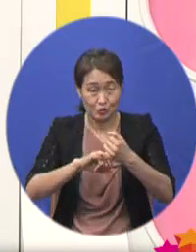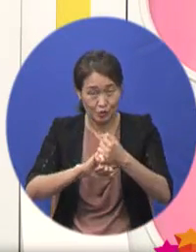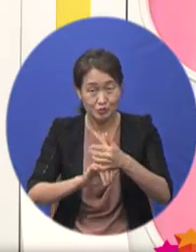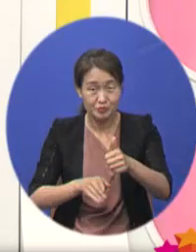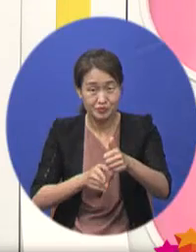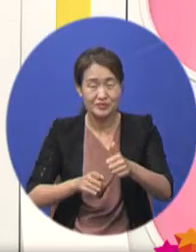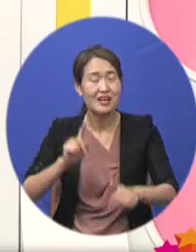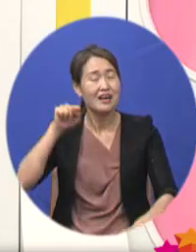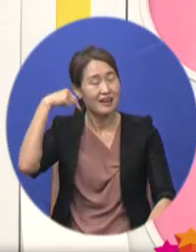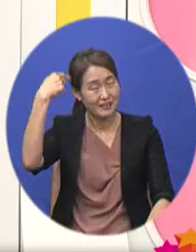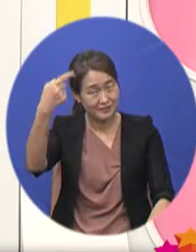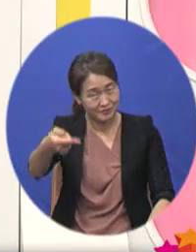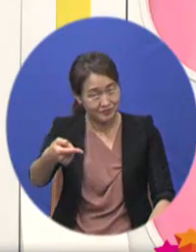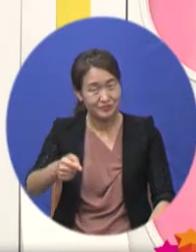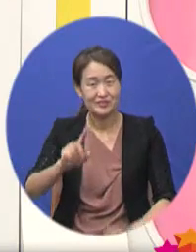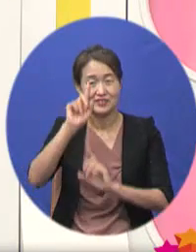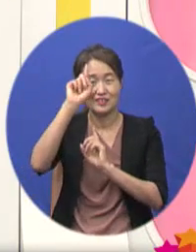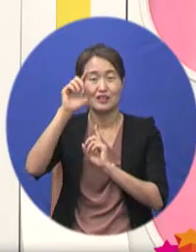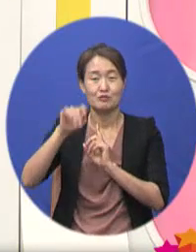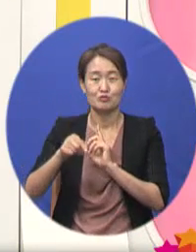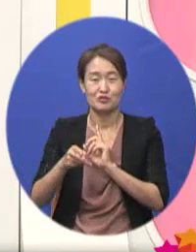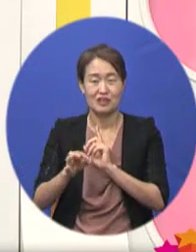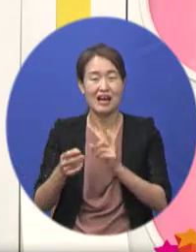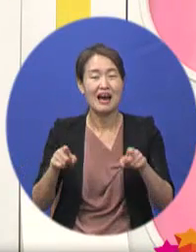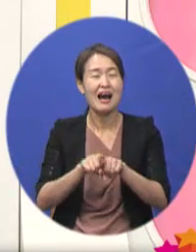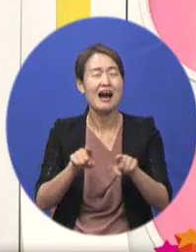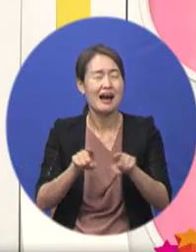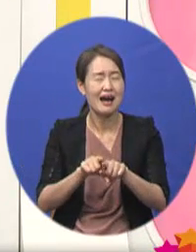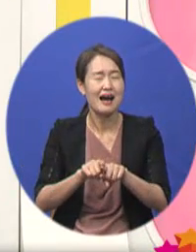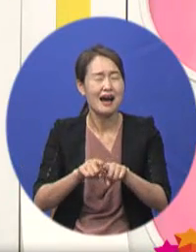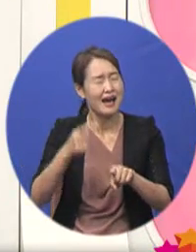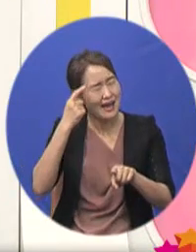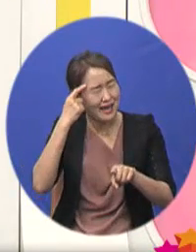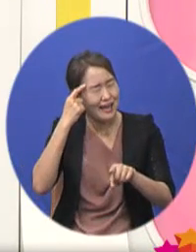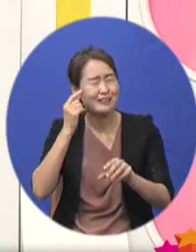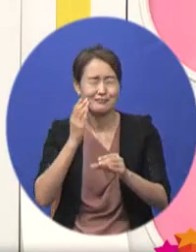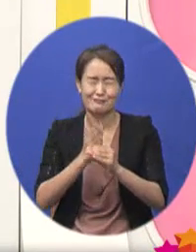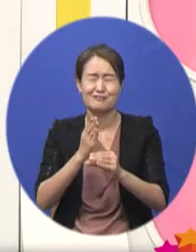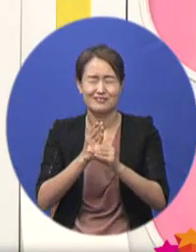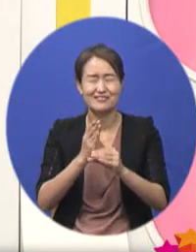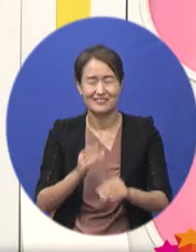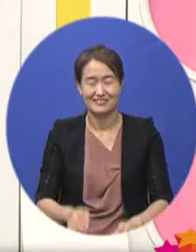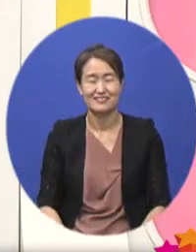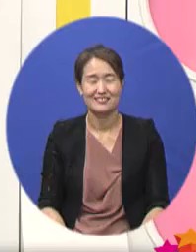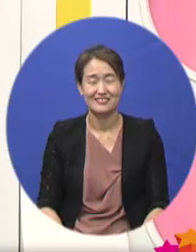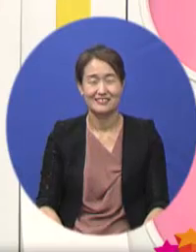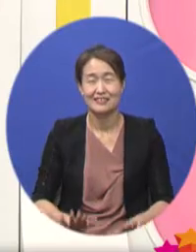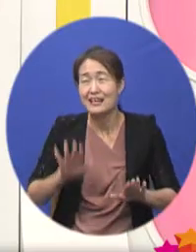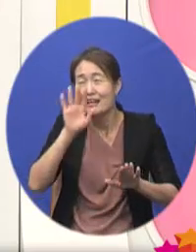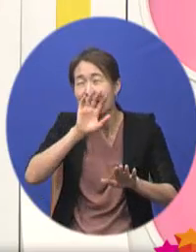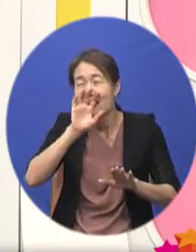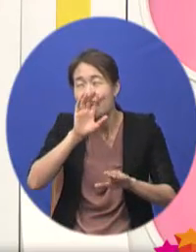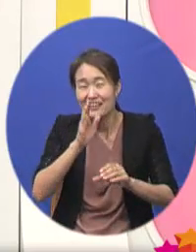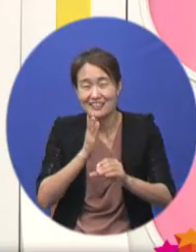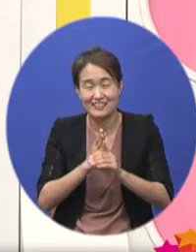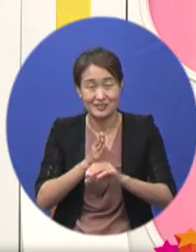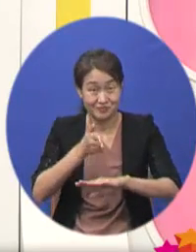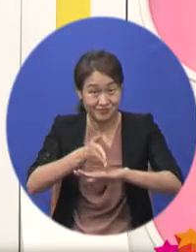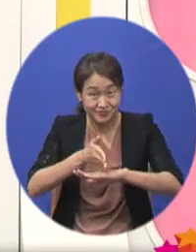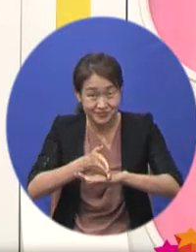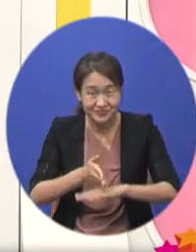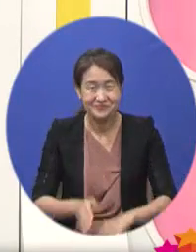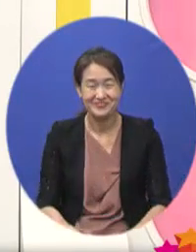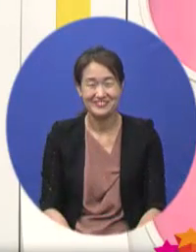예, 다음에 우리 이무영 씨 노래도 내가 왕년에도 볼 거고. 예, 아무래도 예, 지금 연습하고 있어요. 고맙습니다.